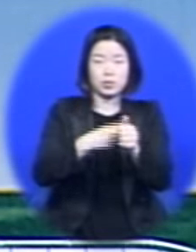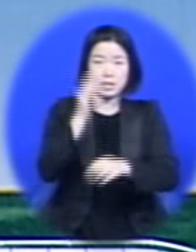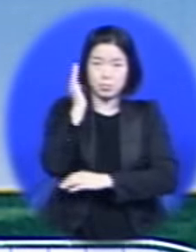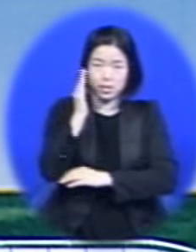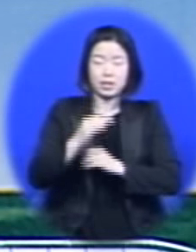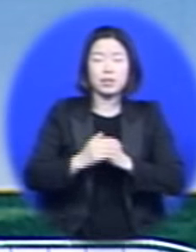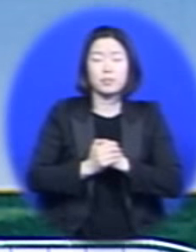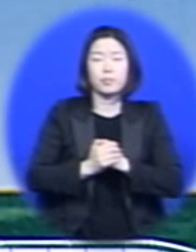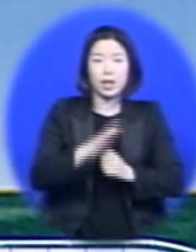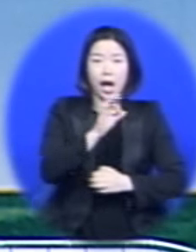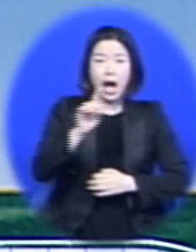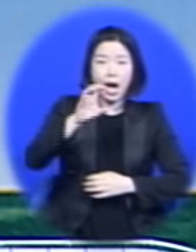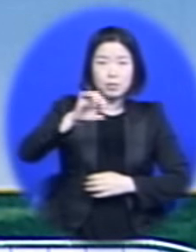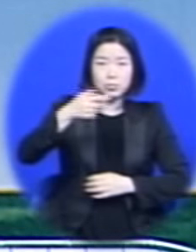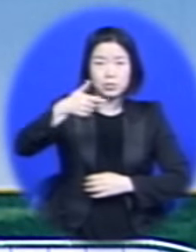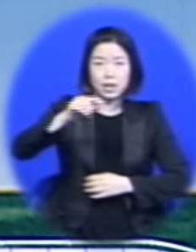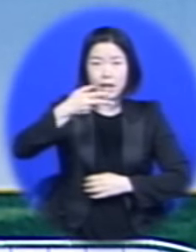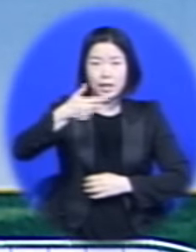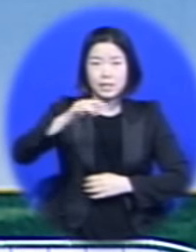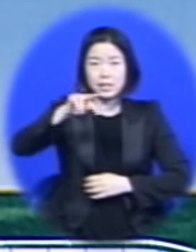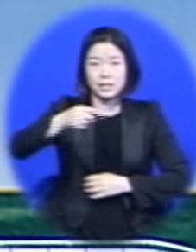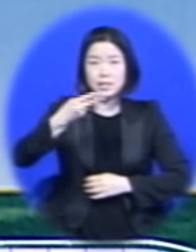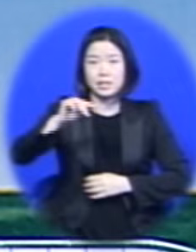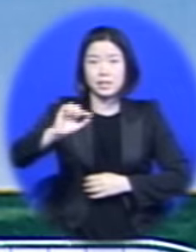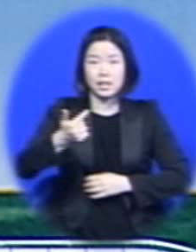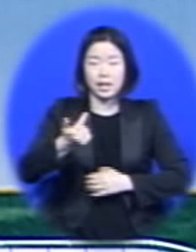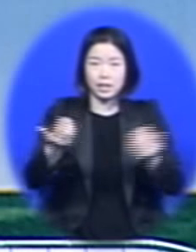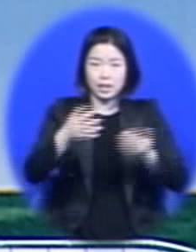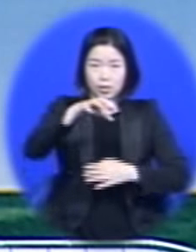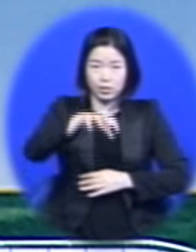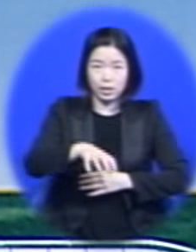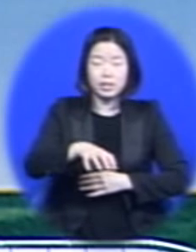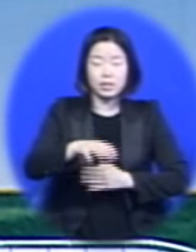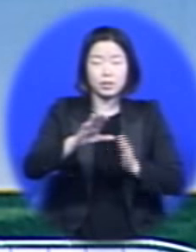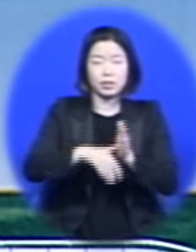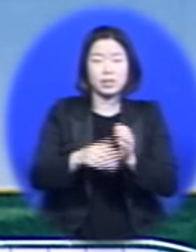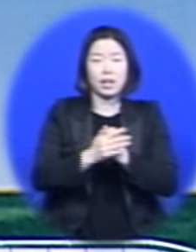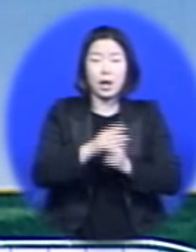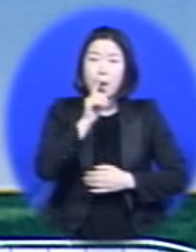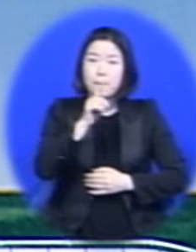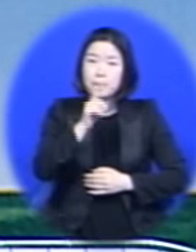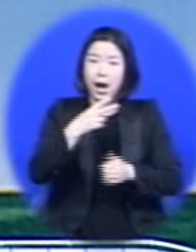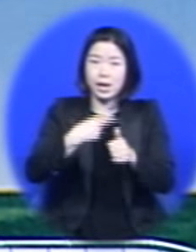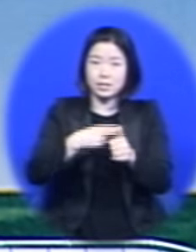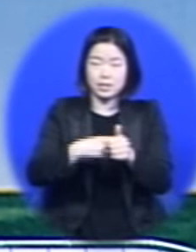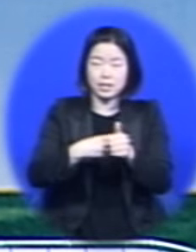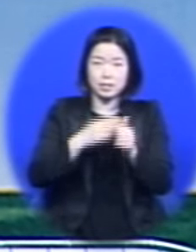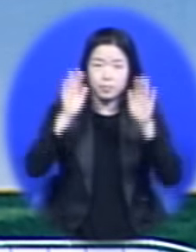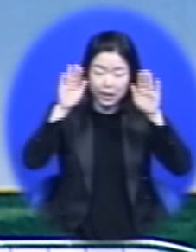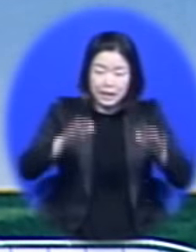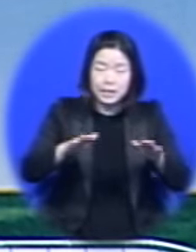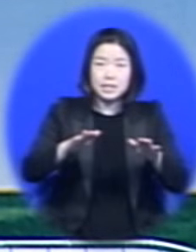이분이 아프가니스탄에서 사역하실 때 그 언어 선생님이신 이슬람